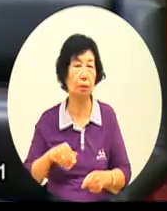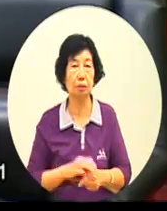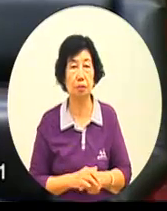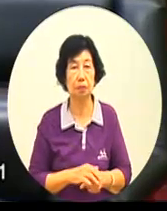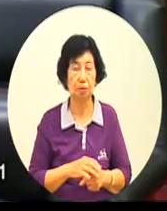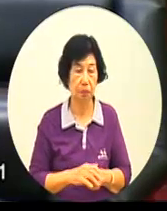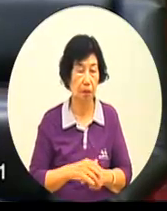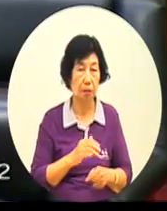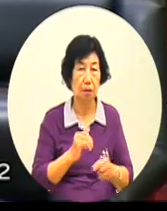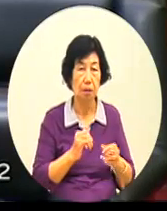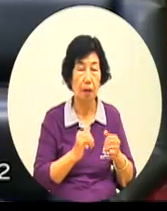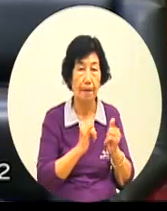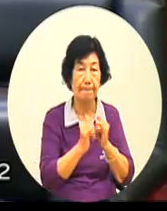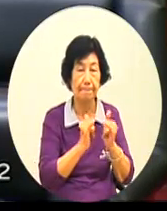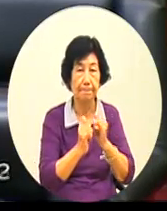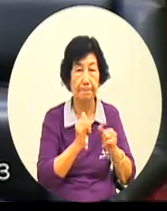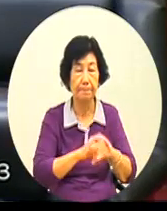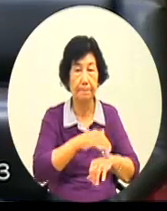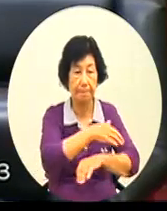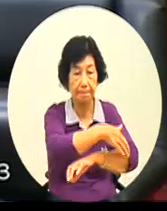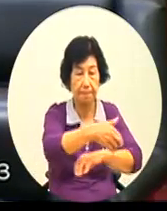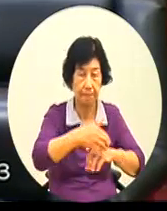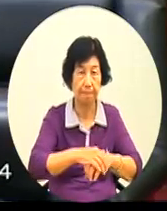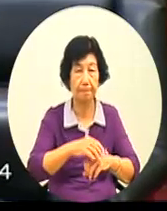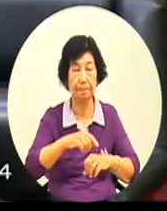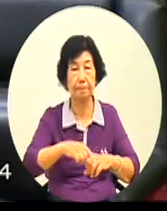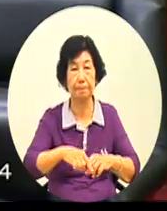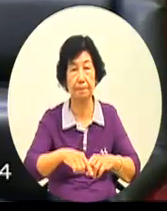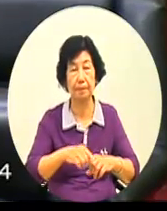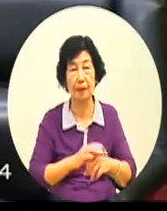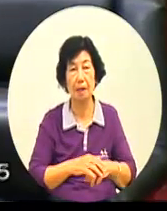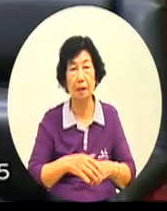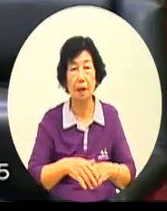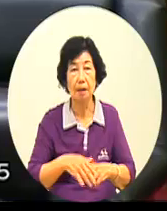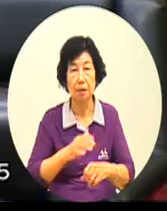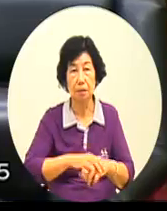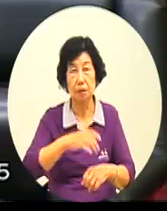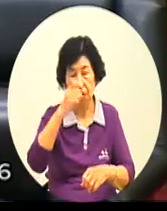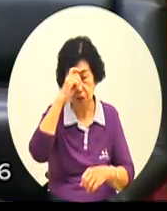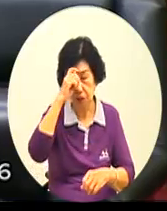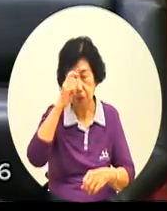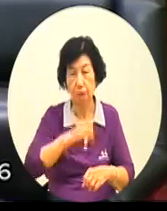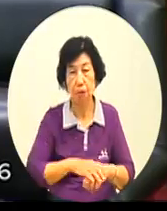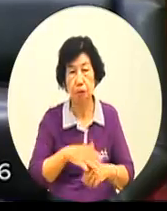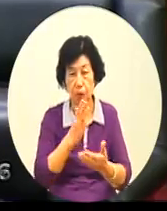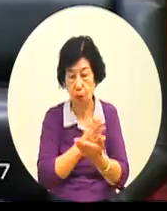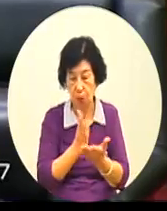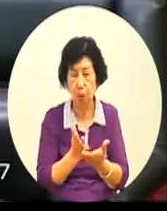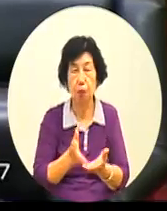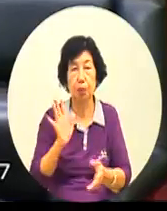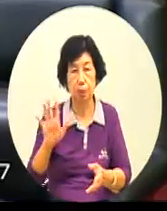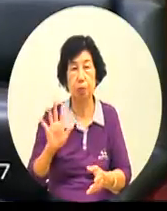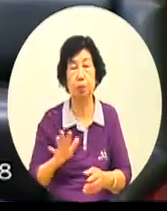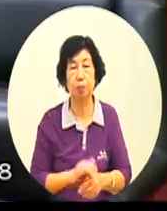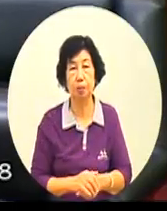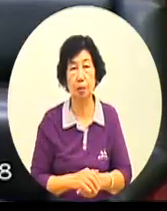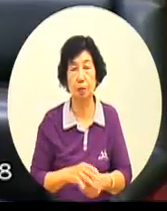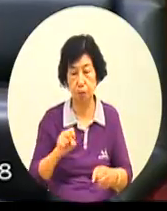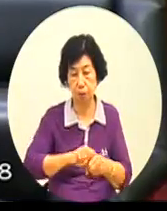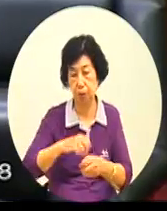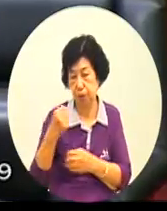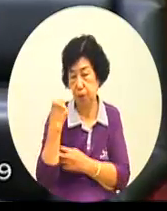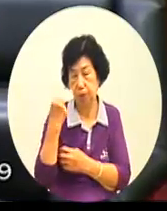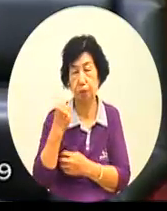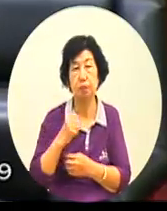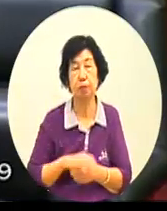多的时间在等着你们，大家对你们有很多很多的期待呀、啊。我的族人，请你们加油啊！我